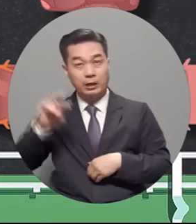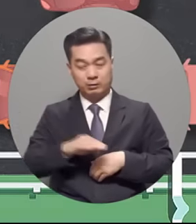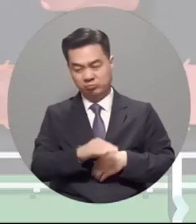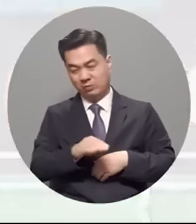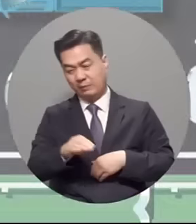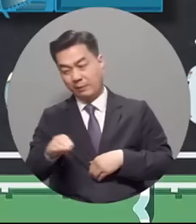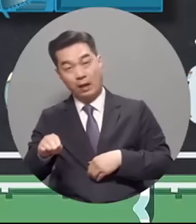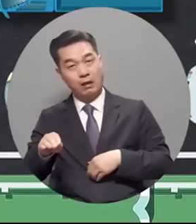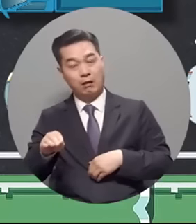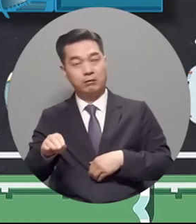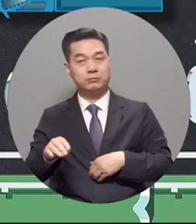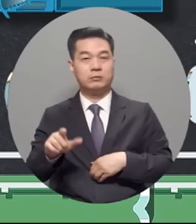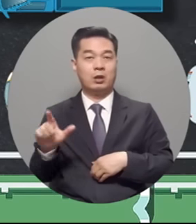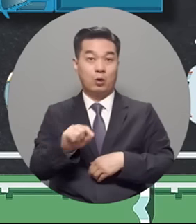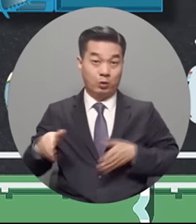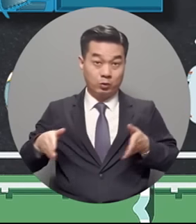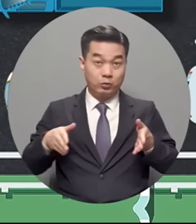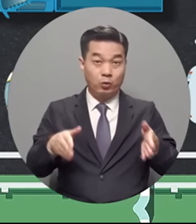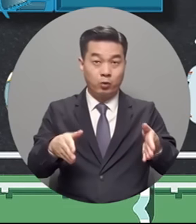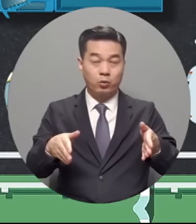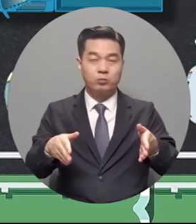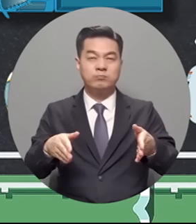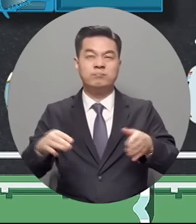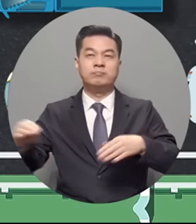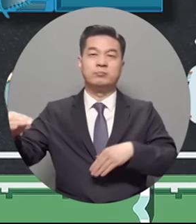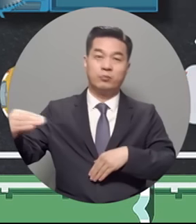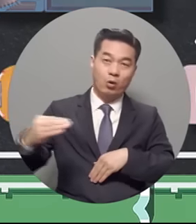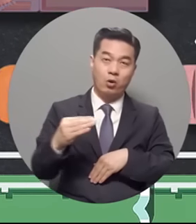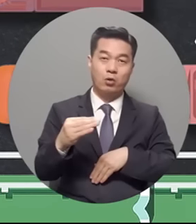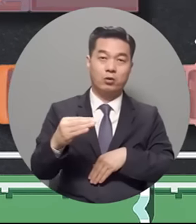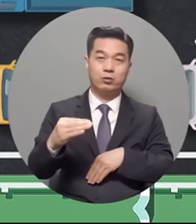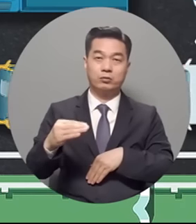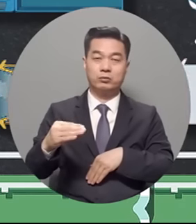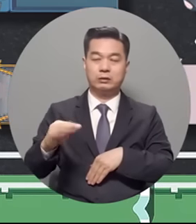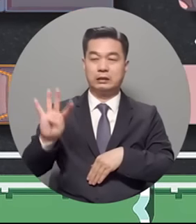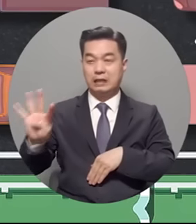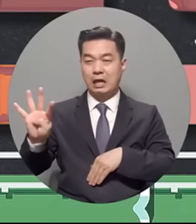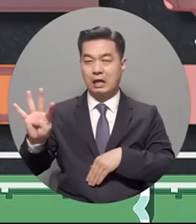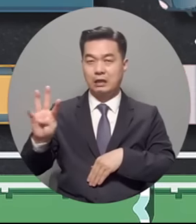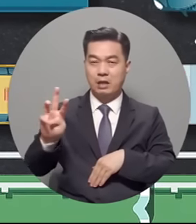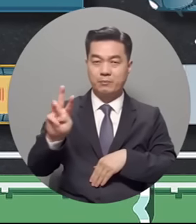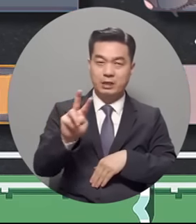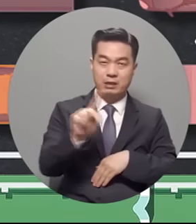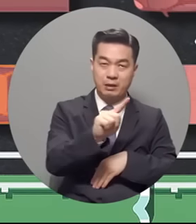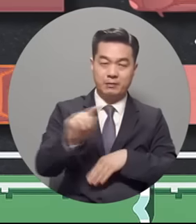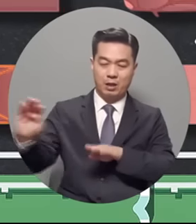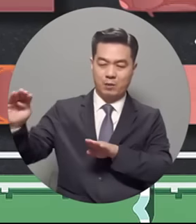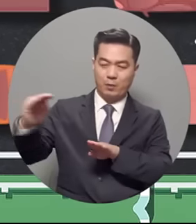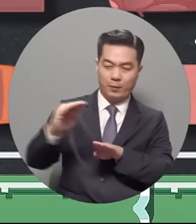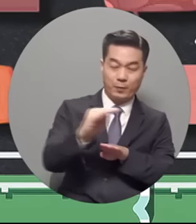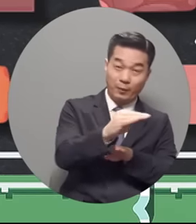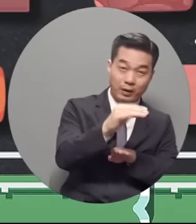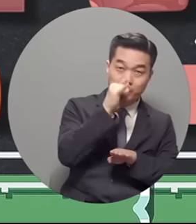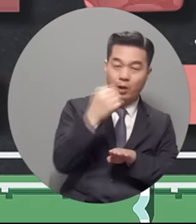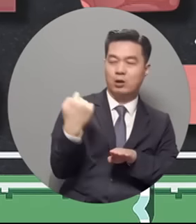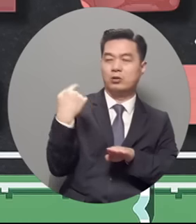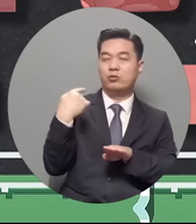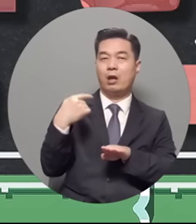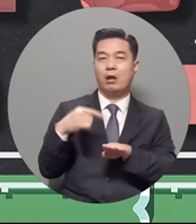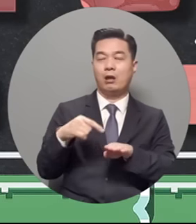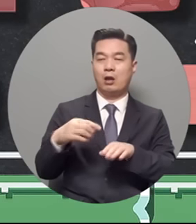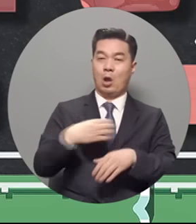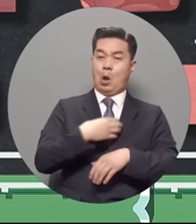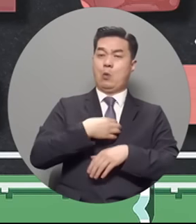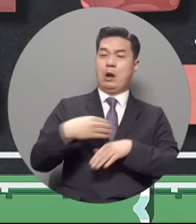바꾸거나 고속도로 본선에 진입한 차량이 4차로에서 1, 2차로로 빠르게 차선을 바꾸면 뒤차들은 충돌을 피하기